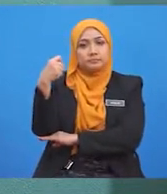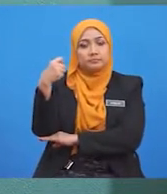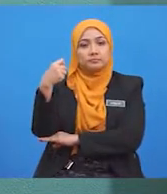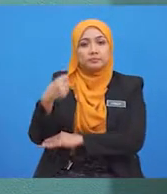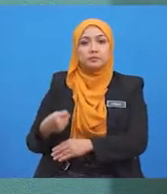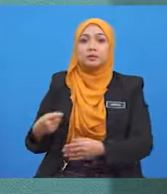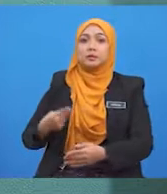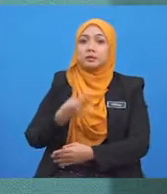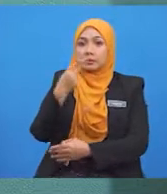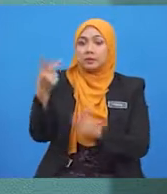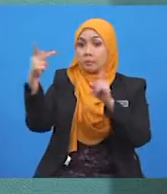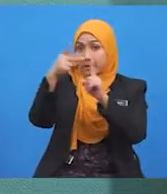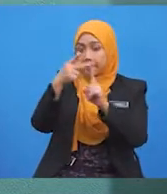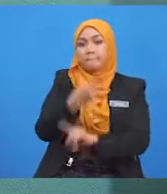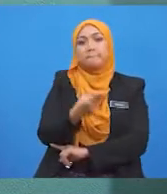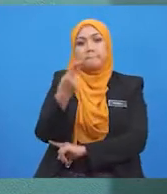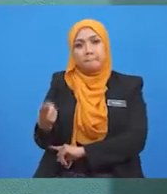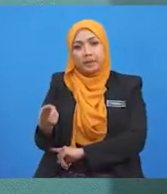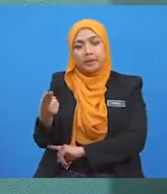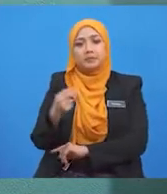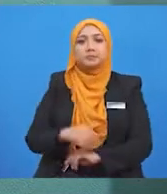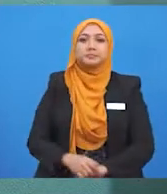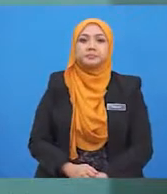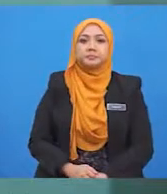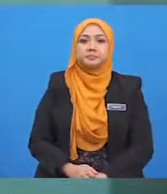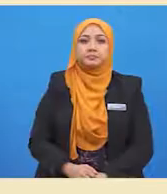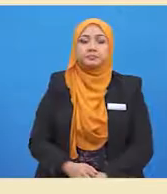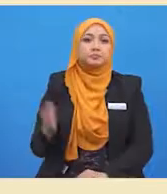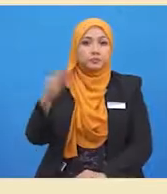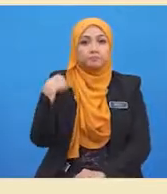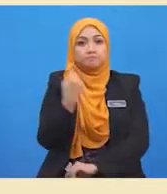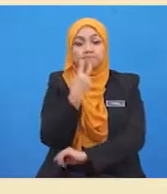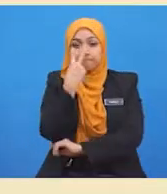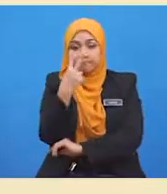bahan Mari kita tonton video berikut